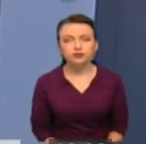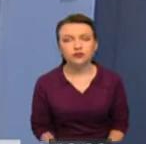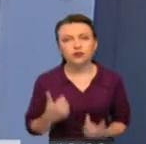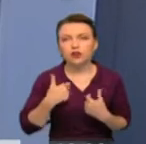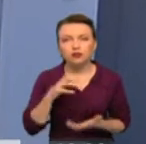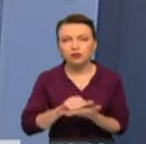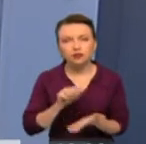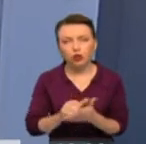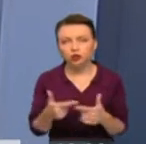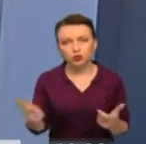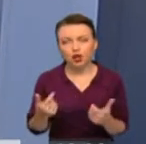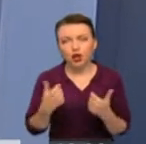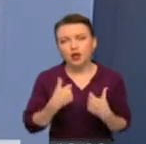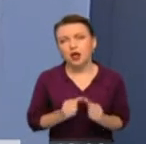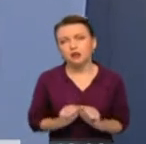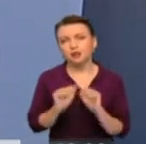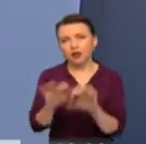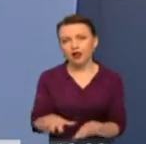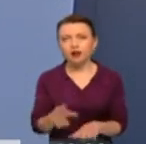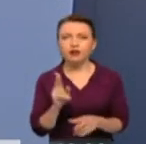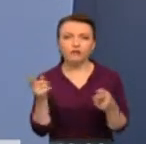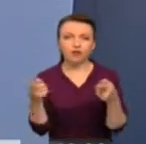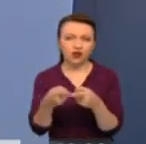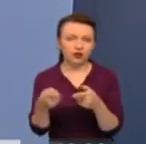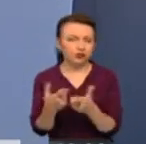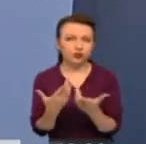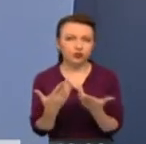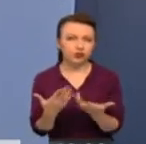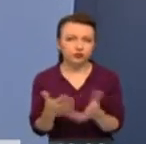не займаюся. Я здала квартиру